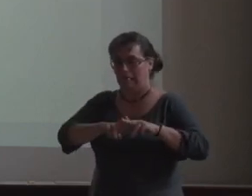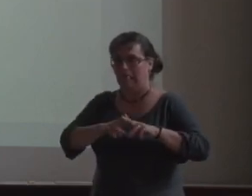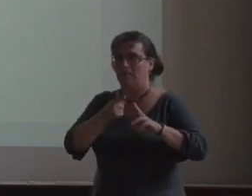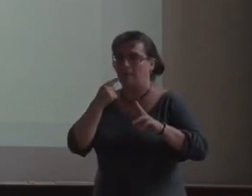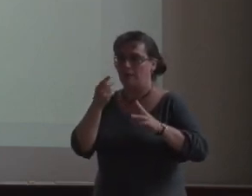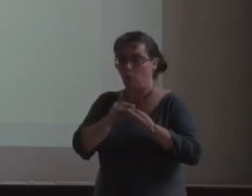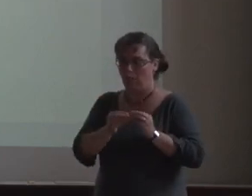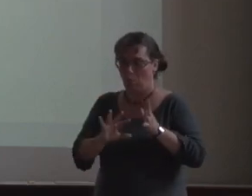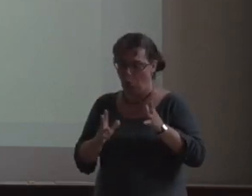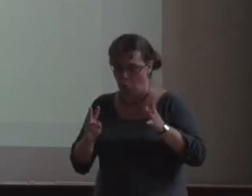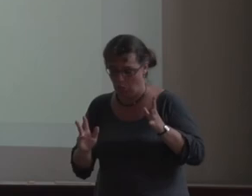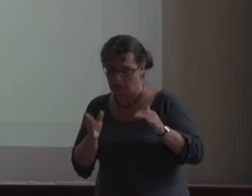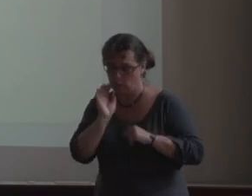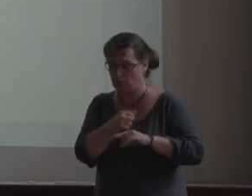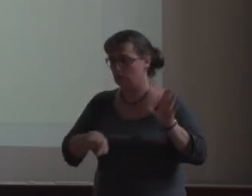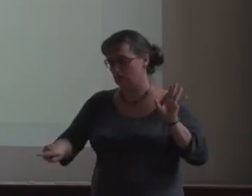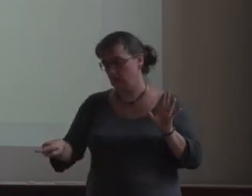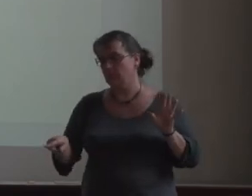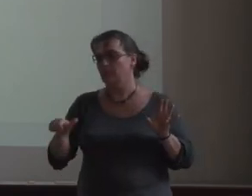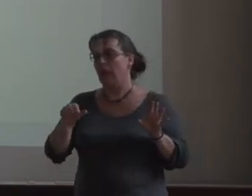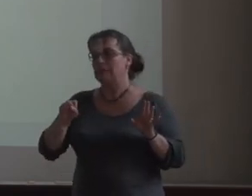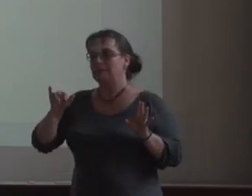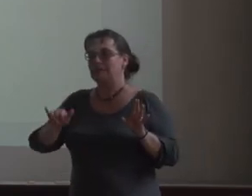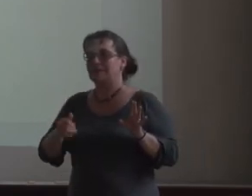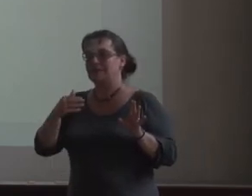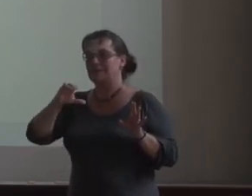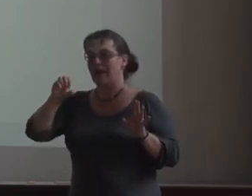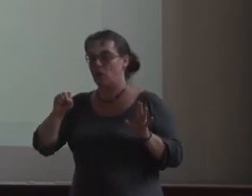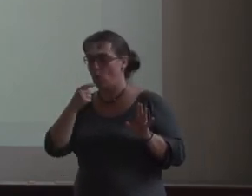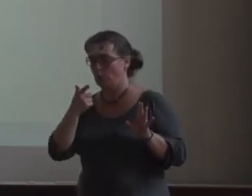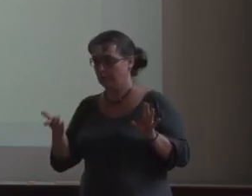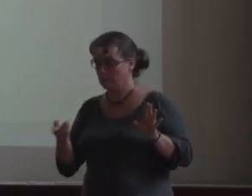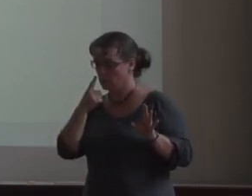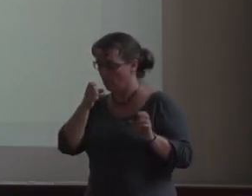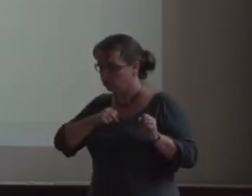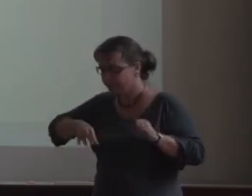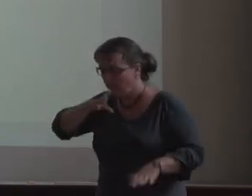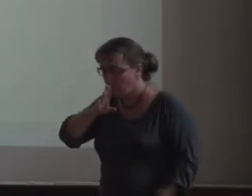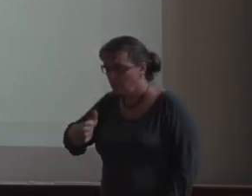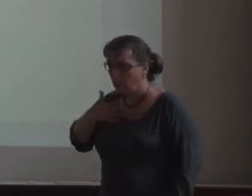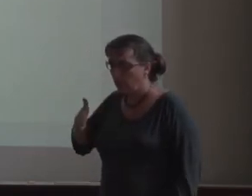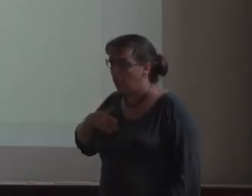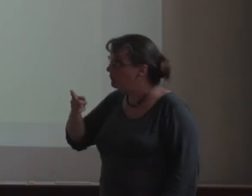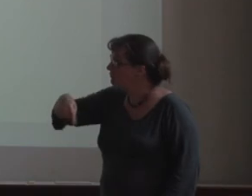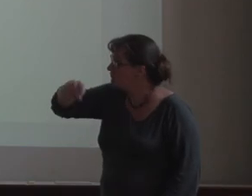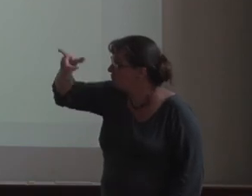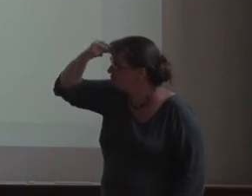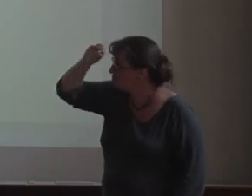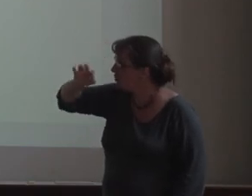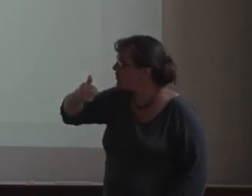C'est là où Async.io est quand même très pratique. Et en fait, on a très très envie de faire ça pour ceux qui